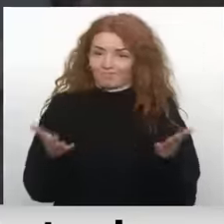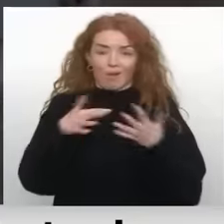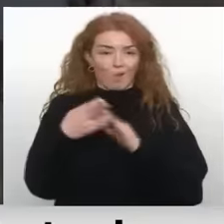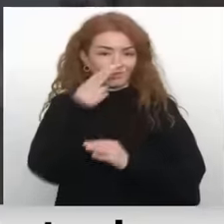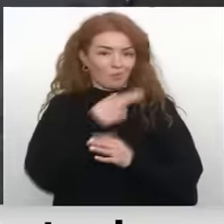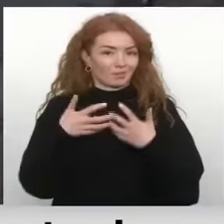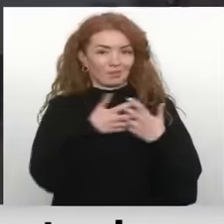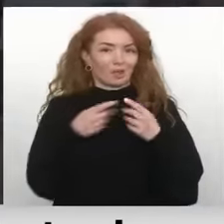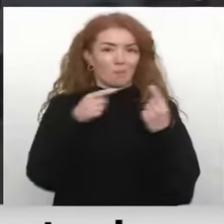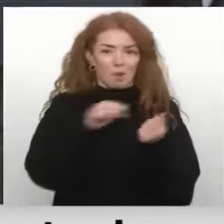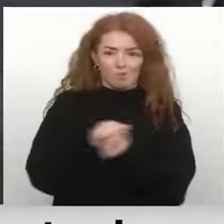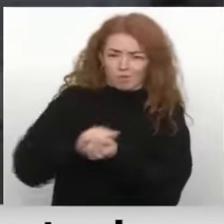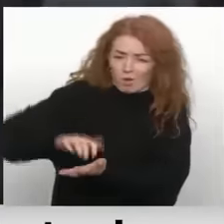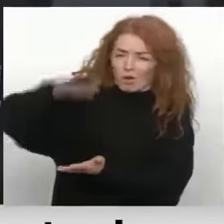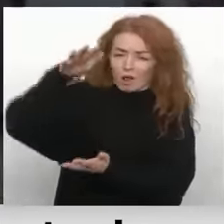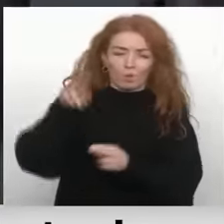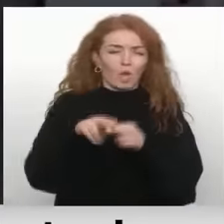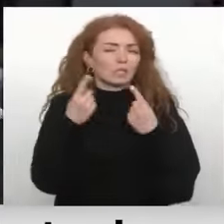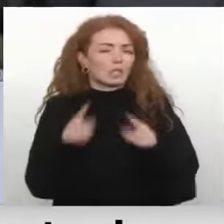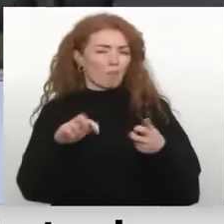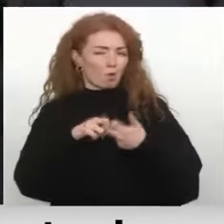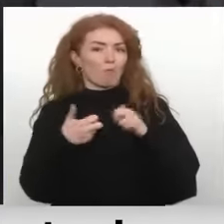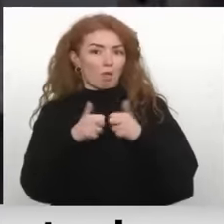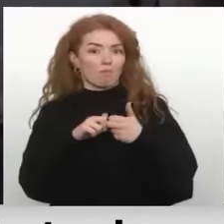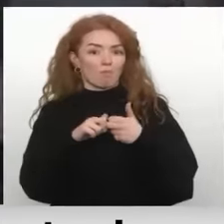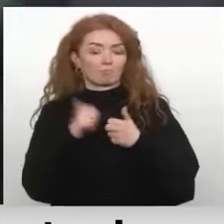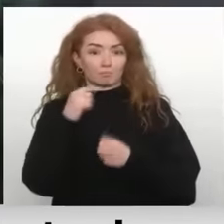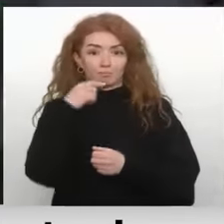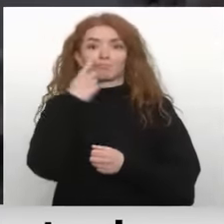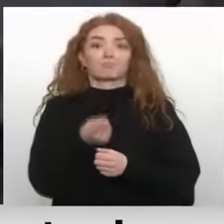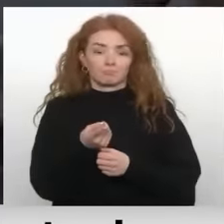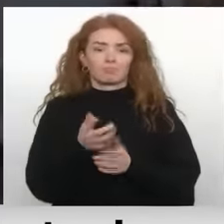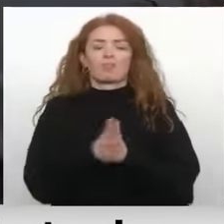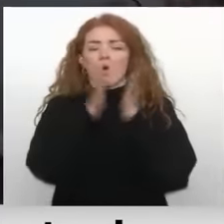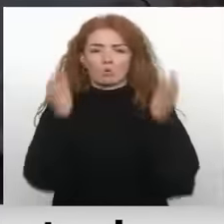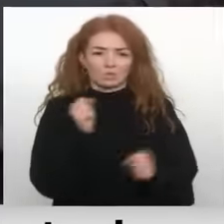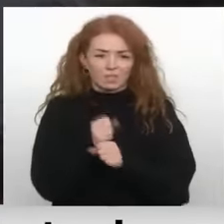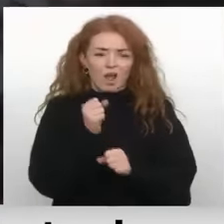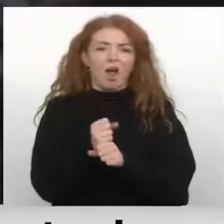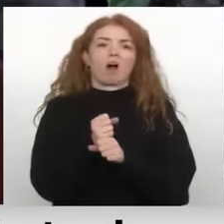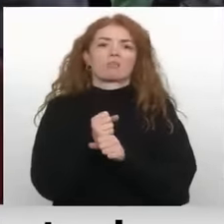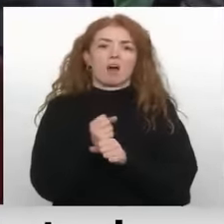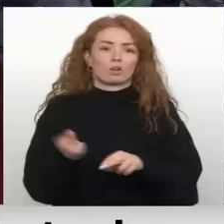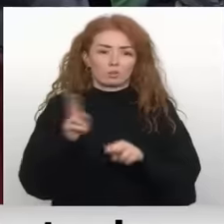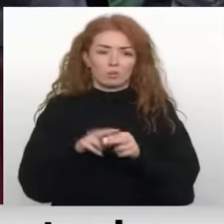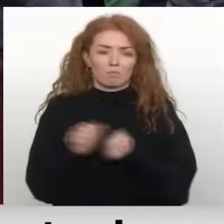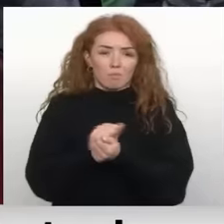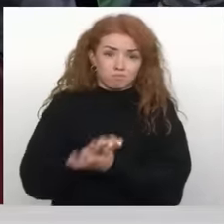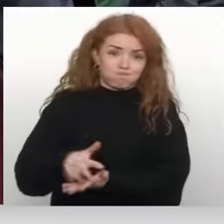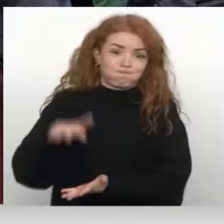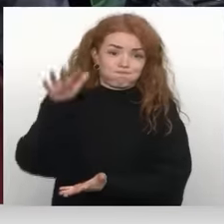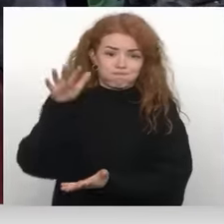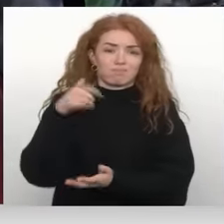pret birokrātijas žņaugiem un citām problēmām. Jā, tas ir nūzestrodojis. Vakarā uzskatīja papieri, jo tas